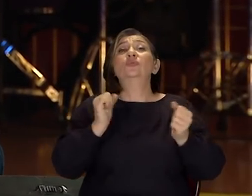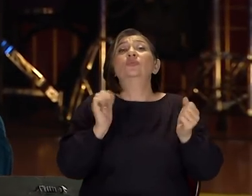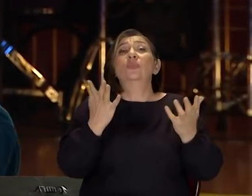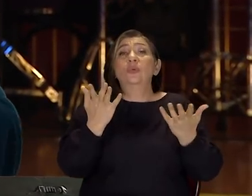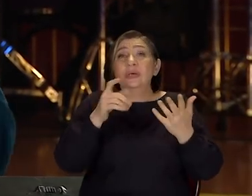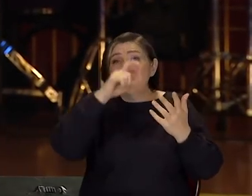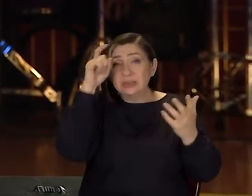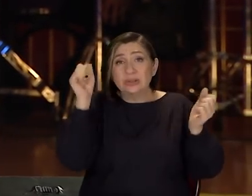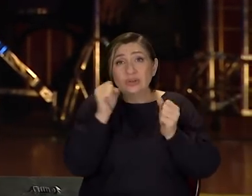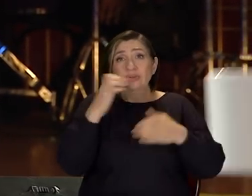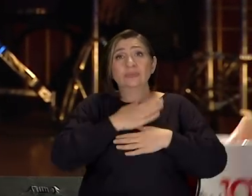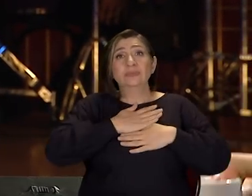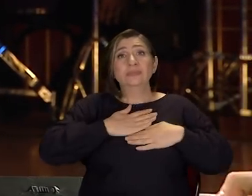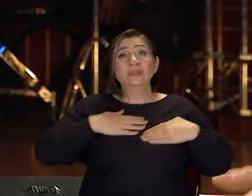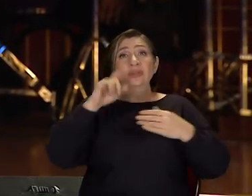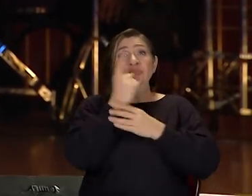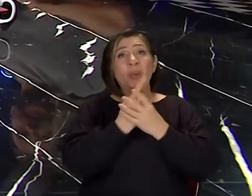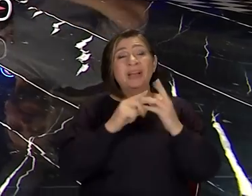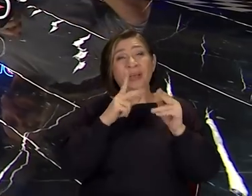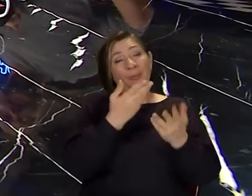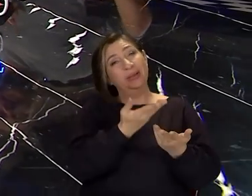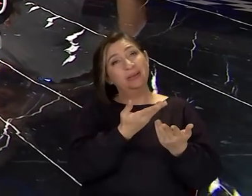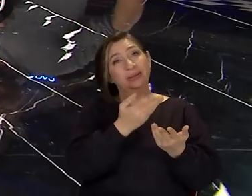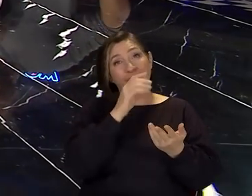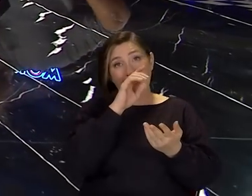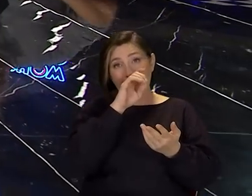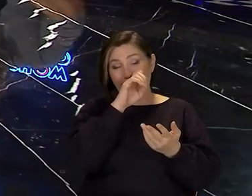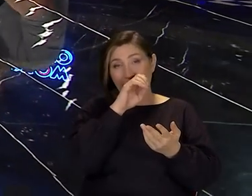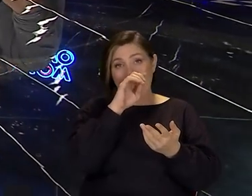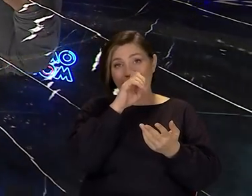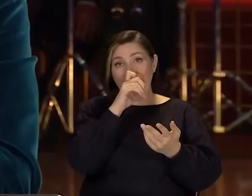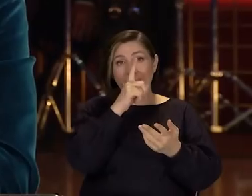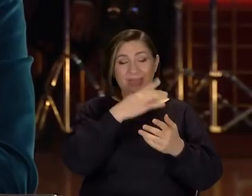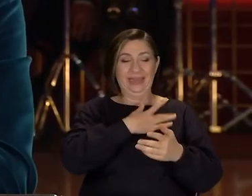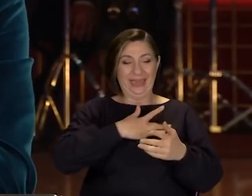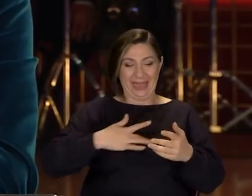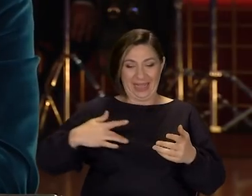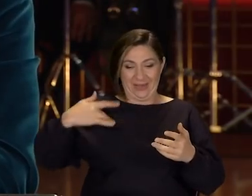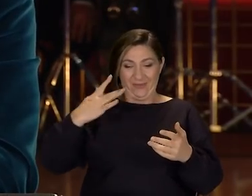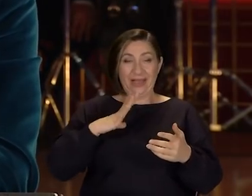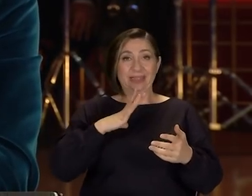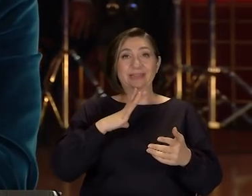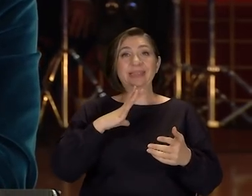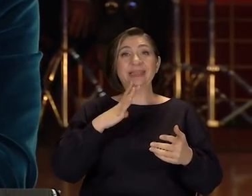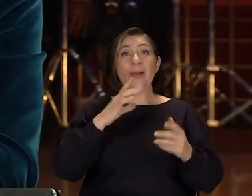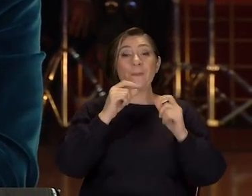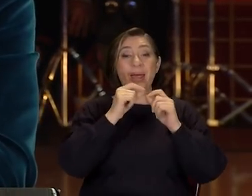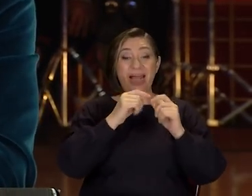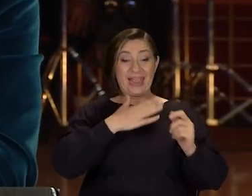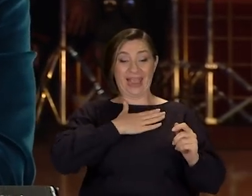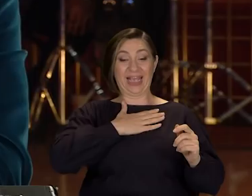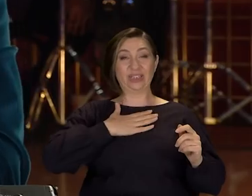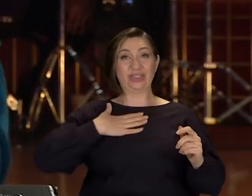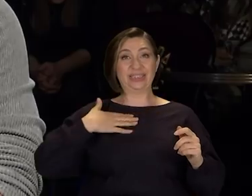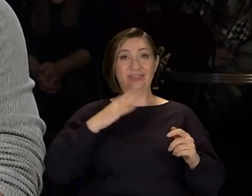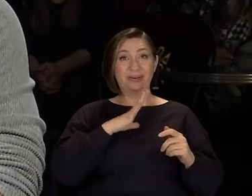yahu? Yaz kış böyle dolaşıyor çocuk vallahi. Buna şey deniliyor. Bir dekolte var bir de degajesi. Yani Berkay'ın degajesi